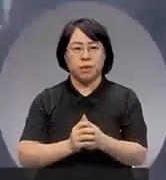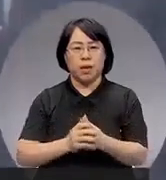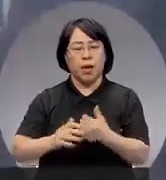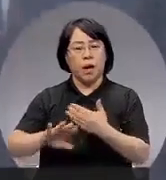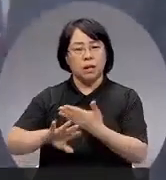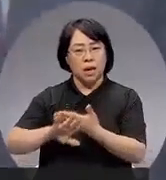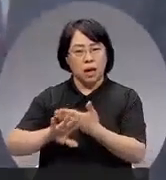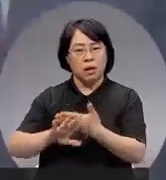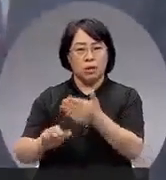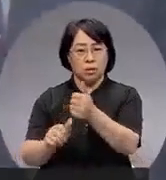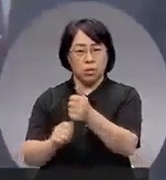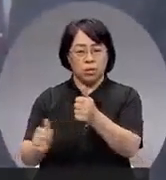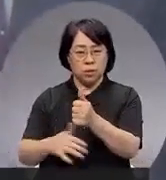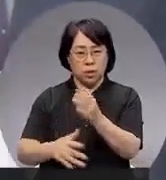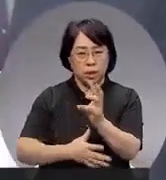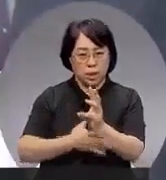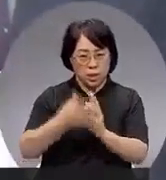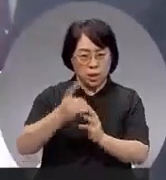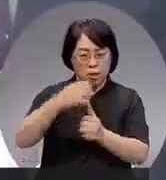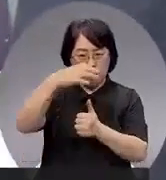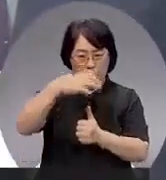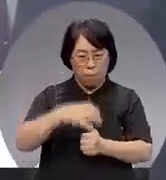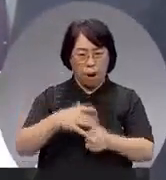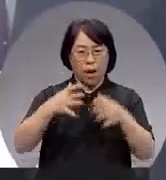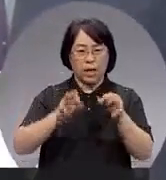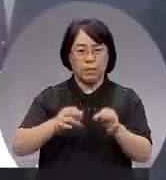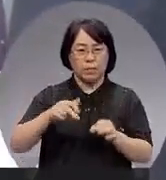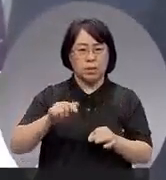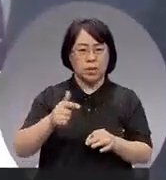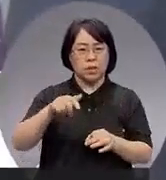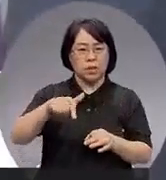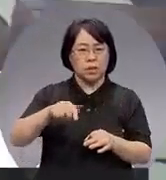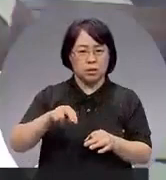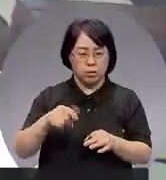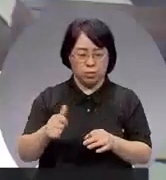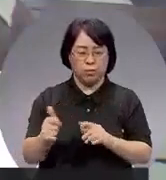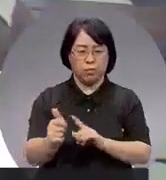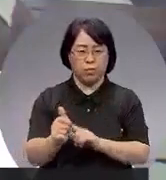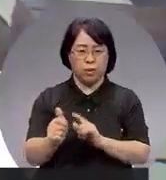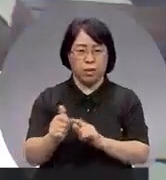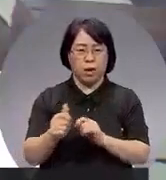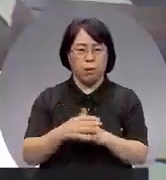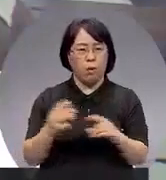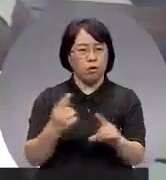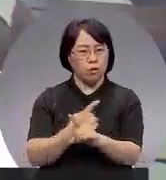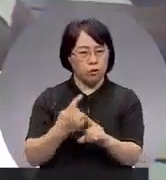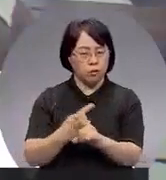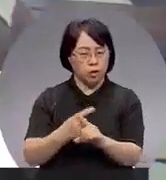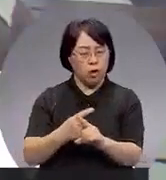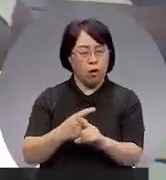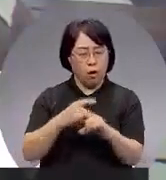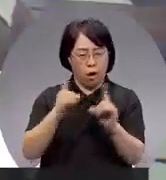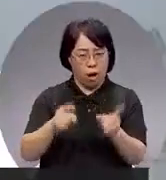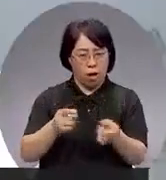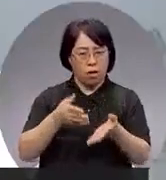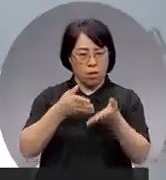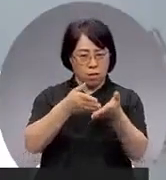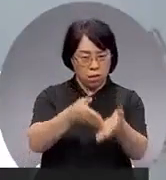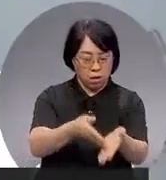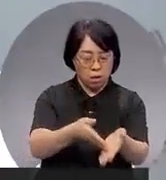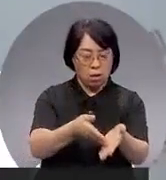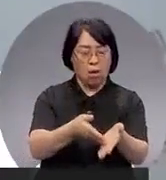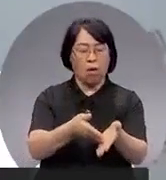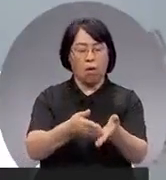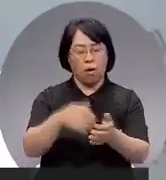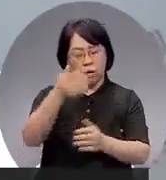다른 후보들로부터 단일화 압박을 받은 김진균 교육감 예비 후보가 수정 제안을 내놓으면서 결렬 위기로